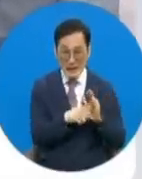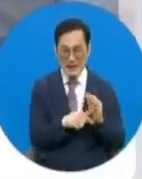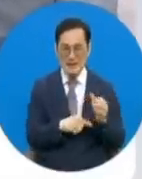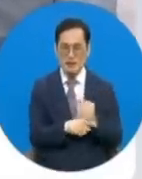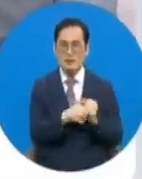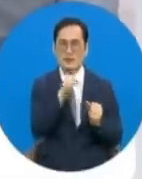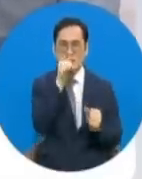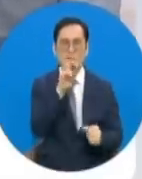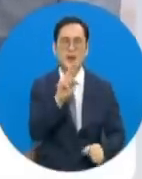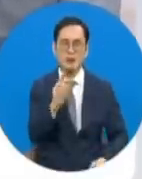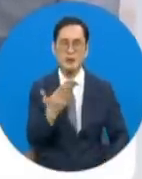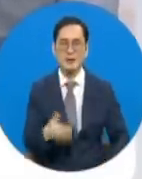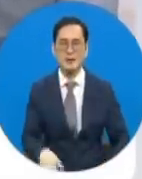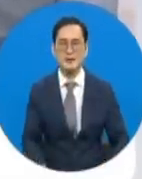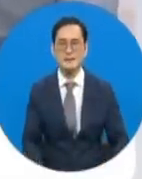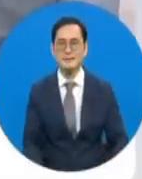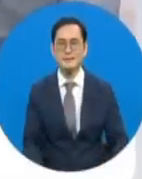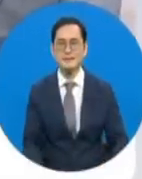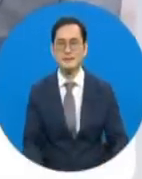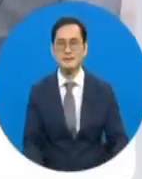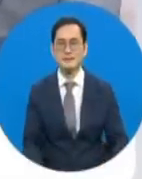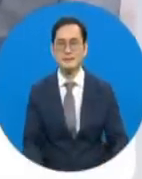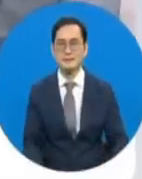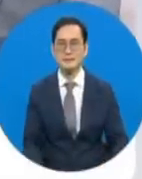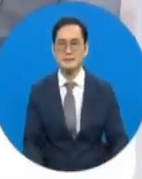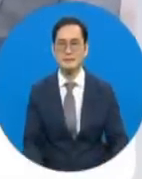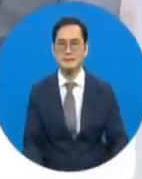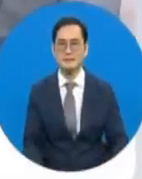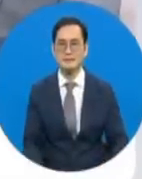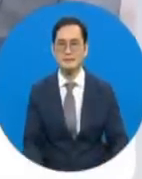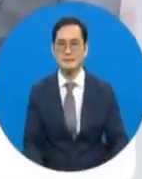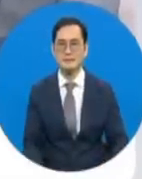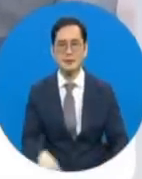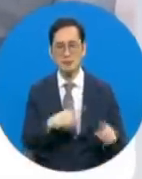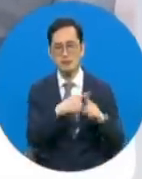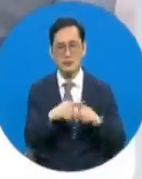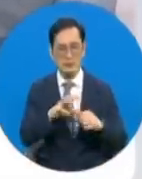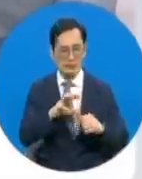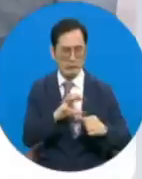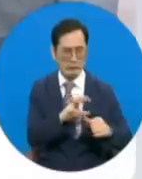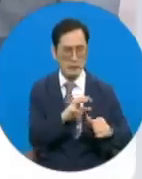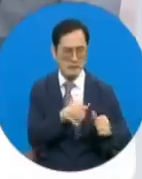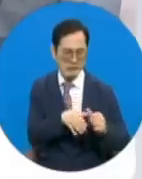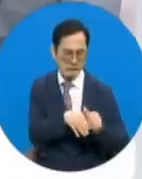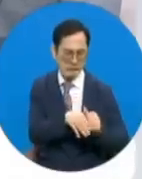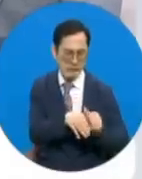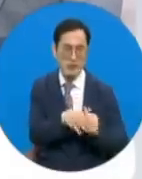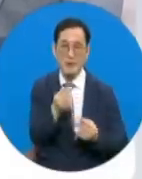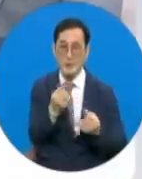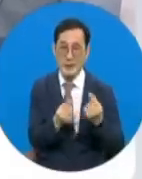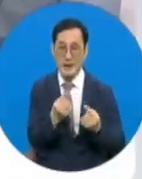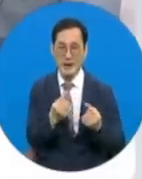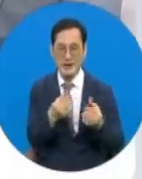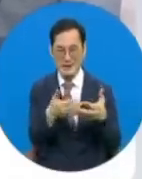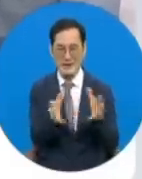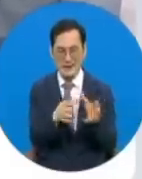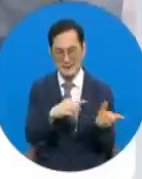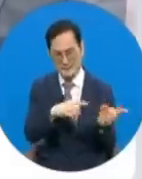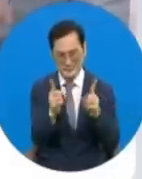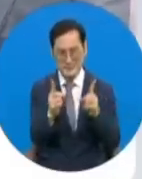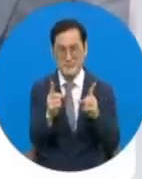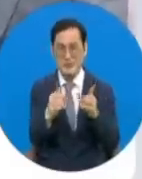것 같습니다. 그러니까 실제적으로 오히려 이재명 대표를 뭐 옥죄고 하는 것이 중요한 것이 아니라 당의 정상화를 하기 위해서